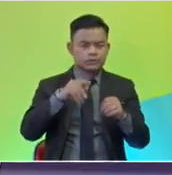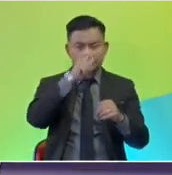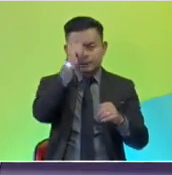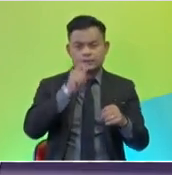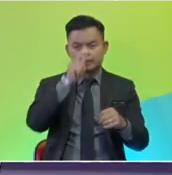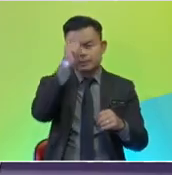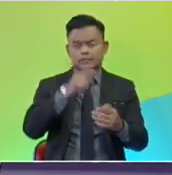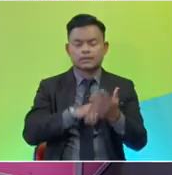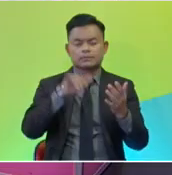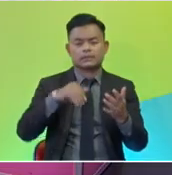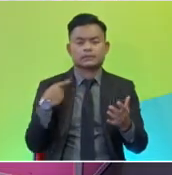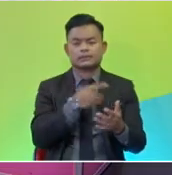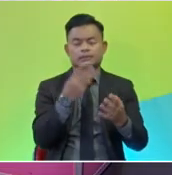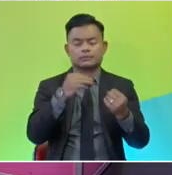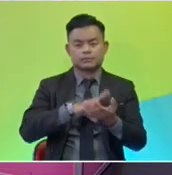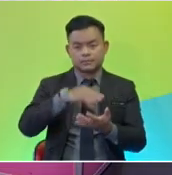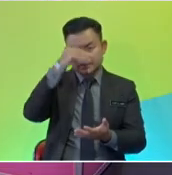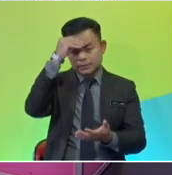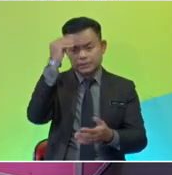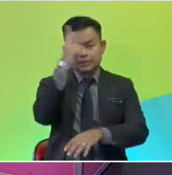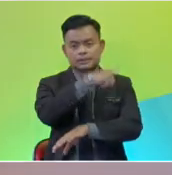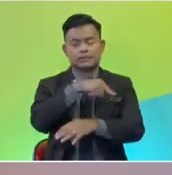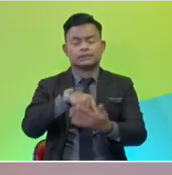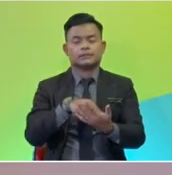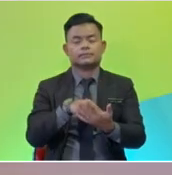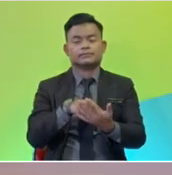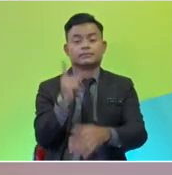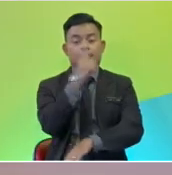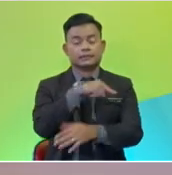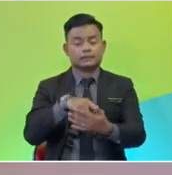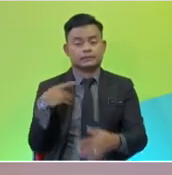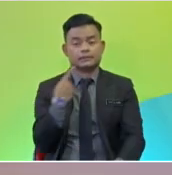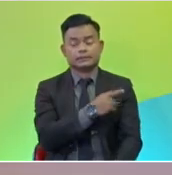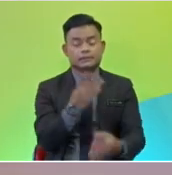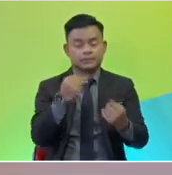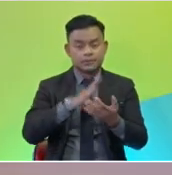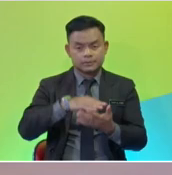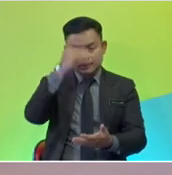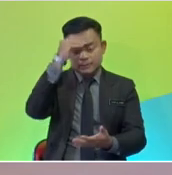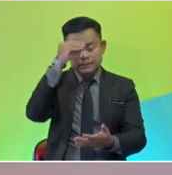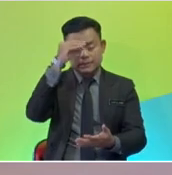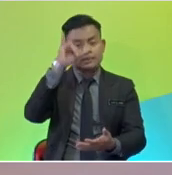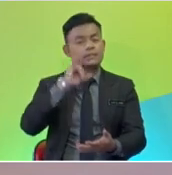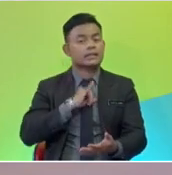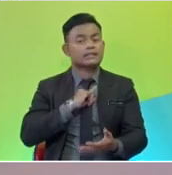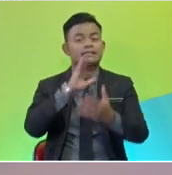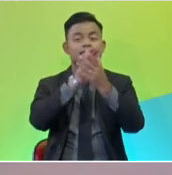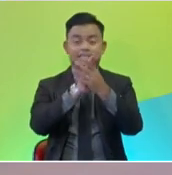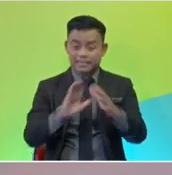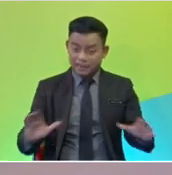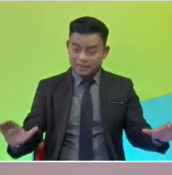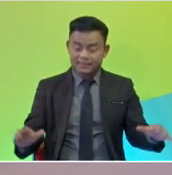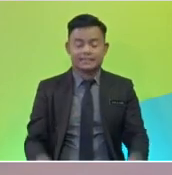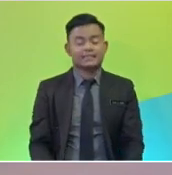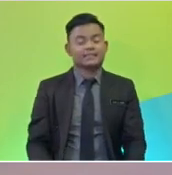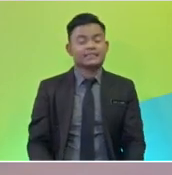ini silakan okey hari ini kita akan nak kita nak belajar dan tajuk dia saya selamat okey saya selamat di mana-mana